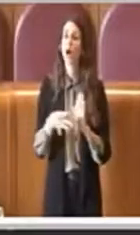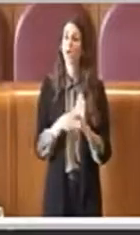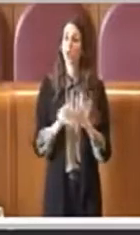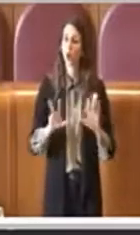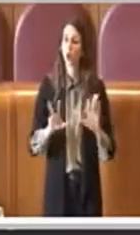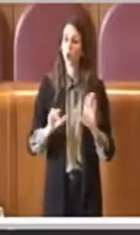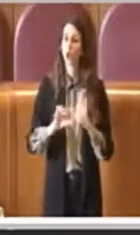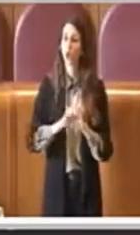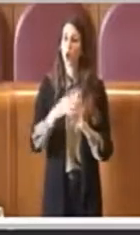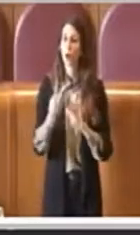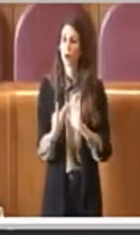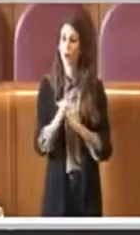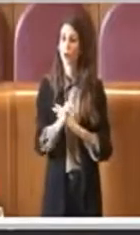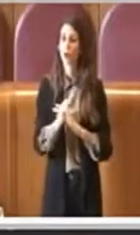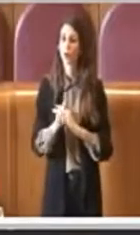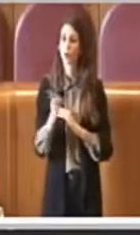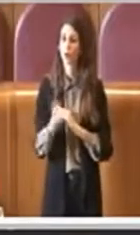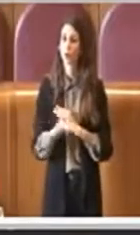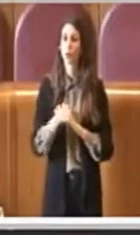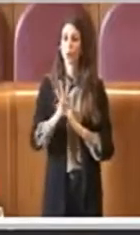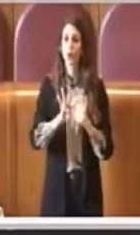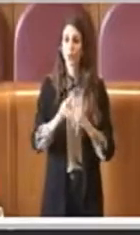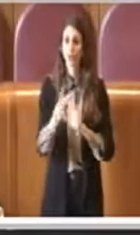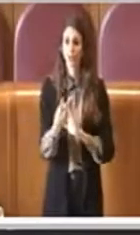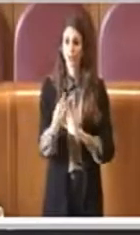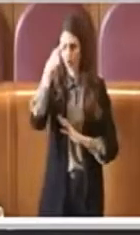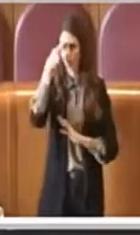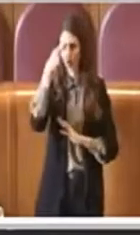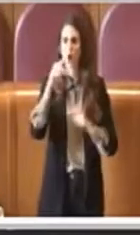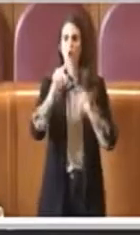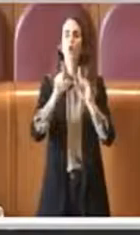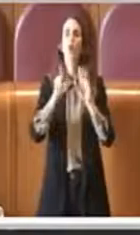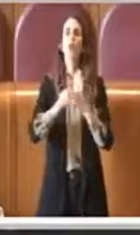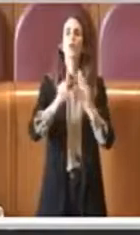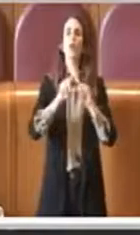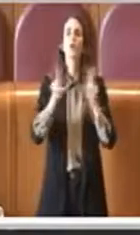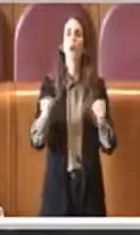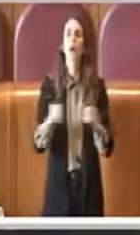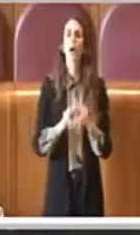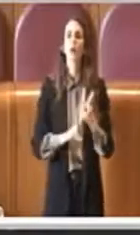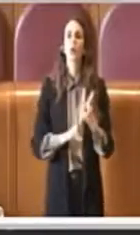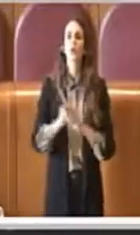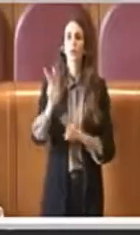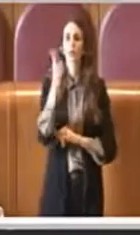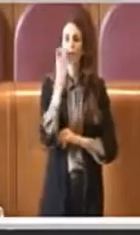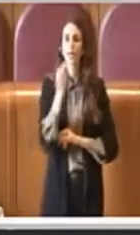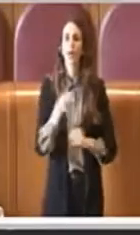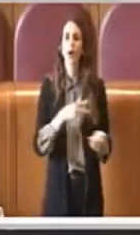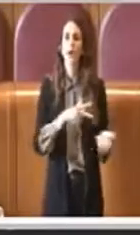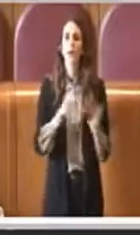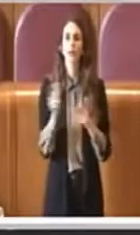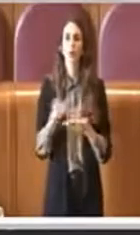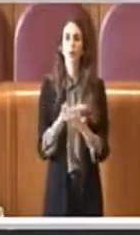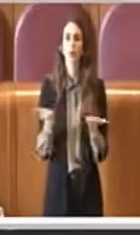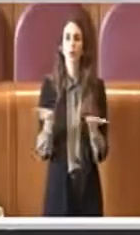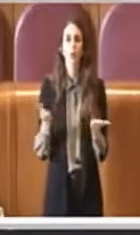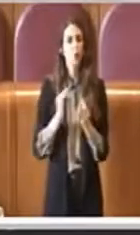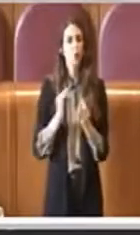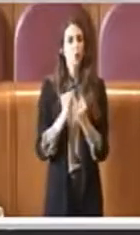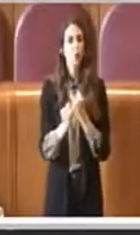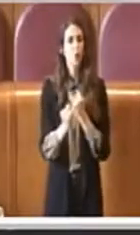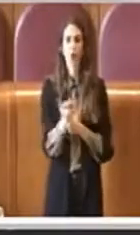della 2192, che ricorda la legge quadro nazionale per quanto riguarda l'autotrasporto pubblico non di linea, che quindi